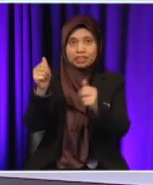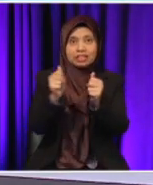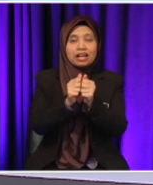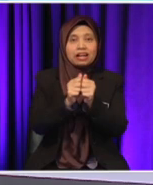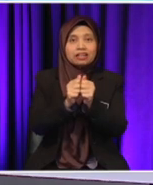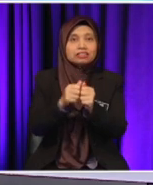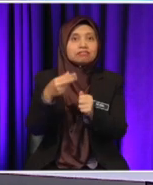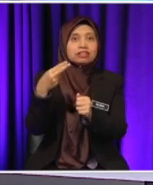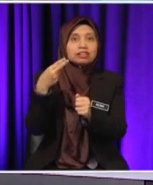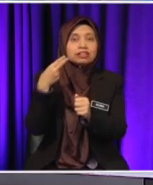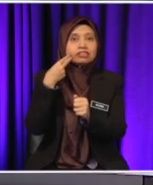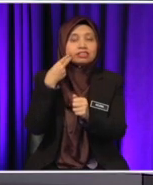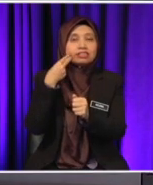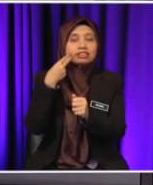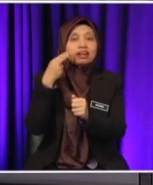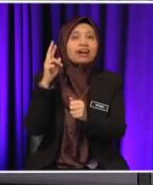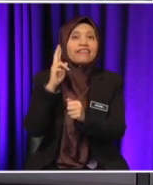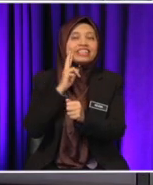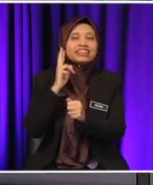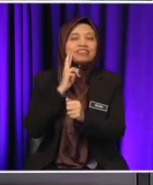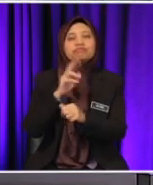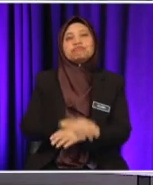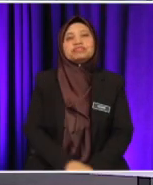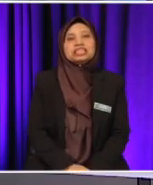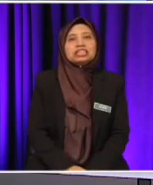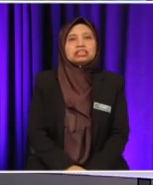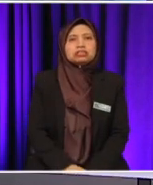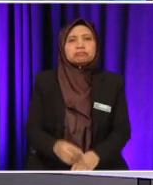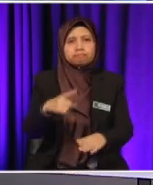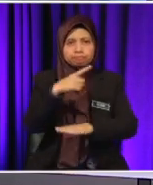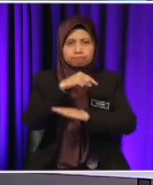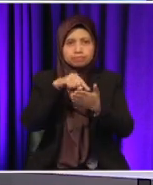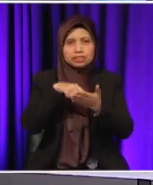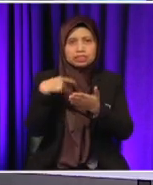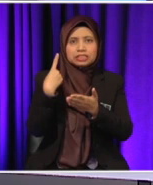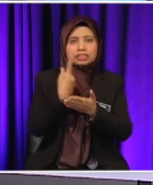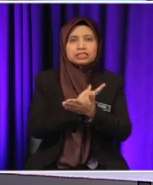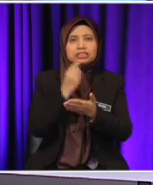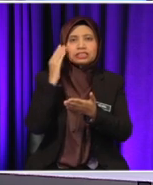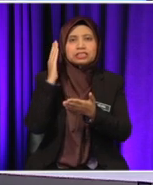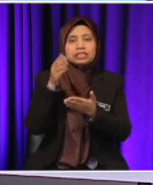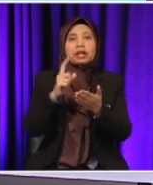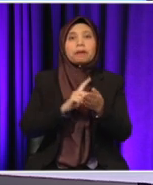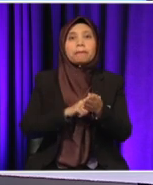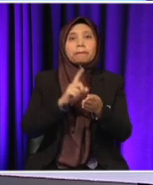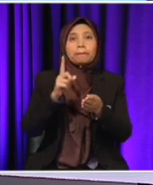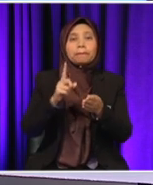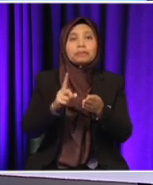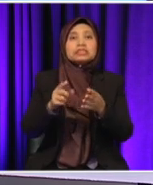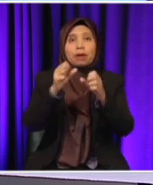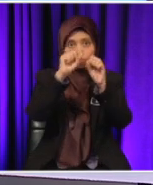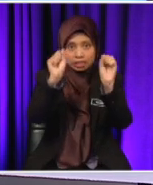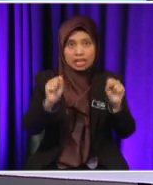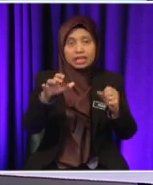Kasim pastinya untuk satu jam ini kita akan memberi kekhususan terhadap sukses SPM 2022 di mana mata pelajaran yang